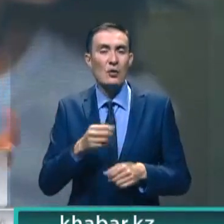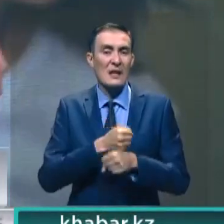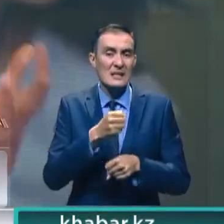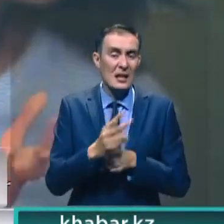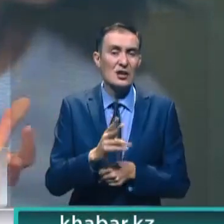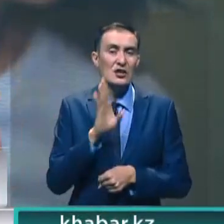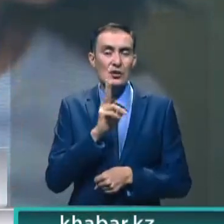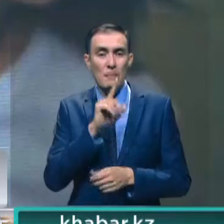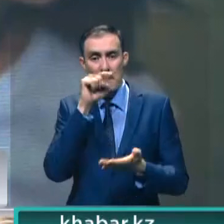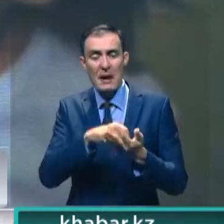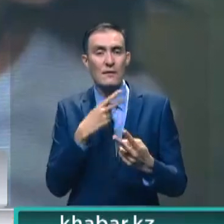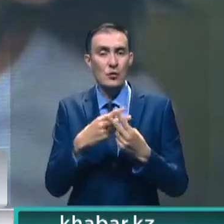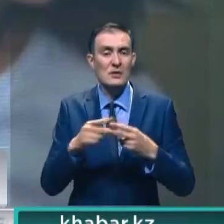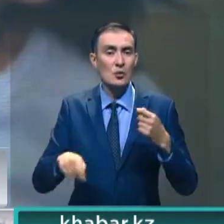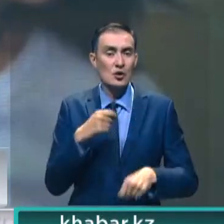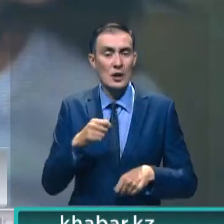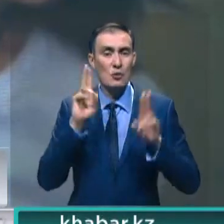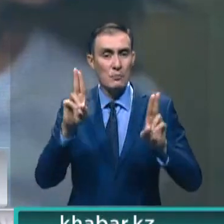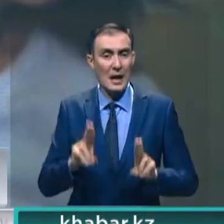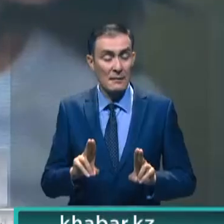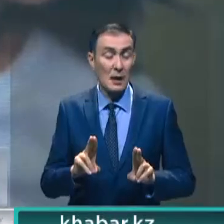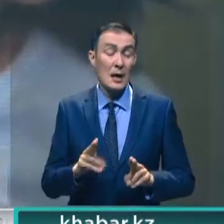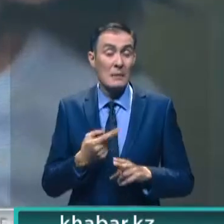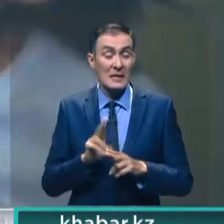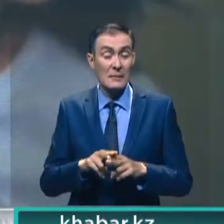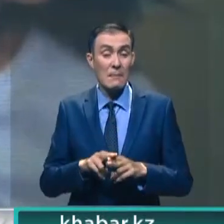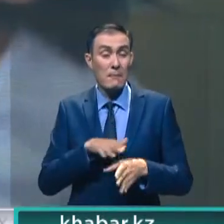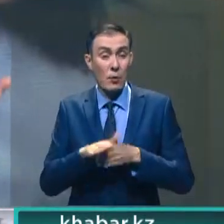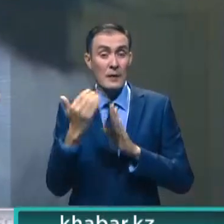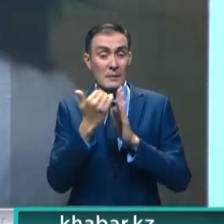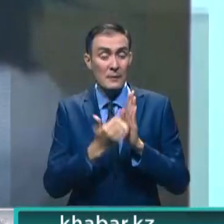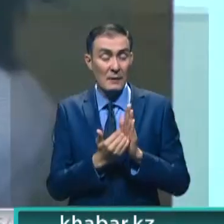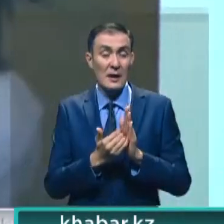женщин, попавших в тюрьмы за нарушение норм морали. При правильном наполнении и